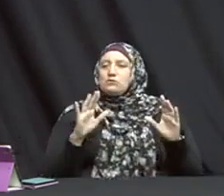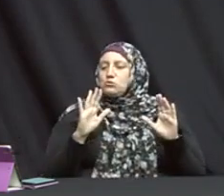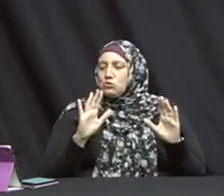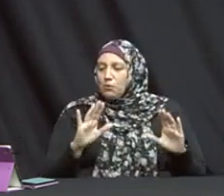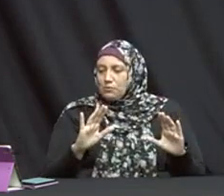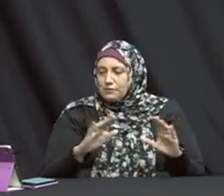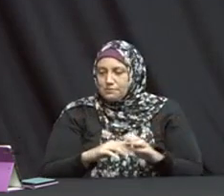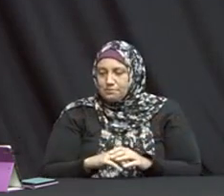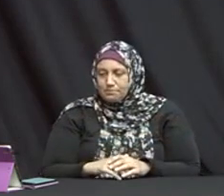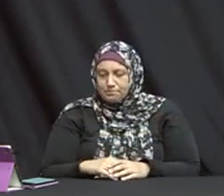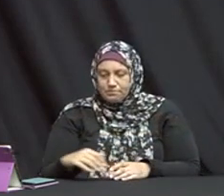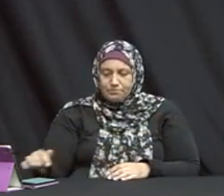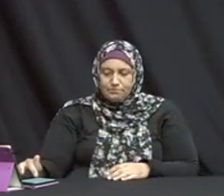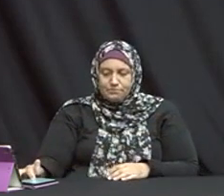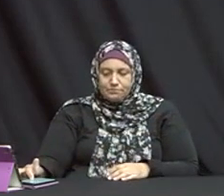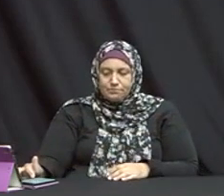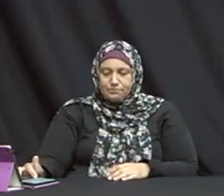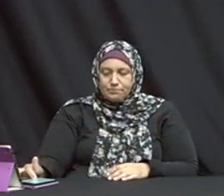فسواها